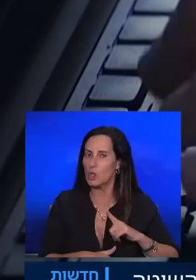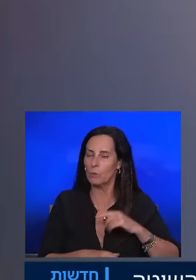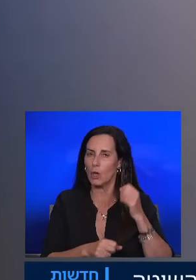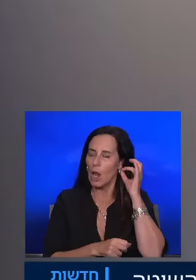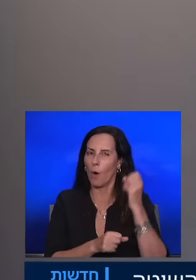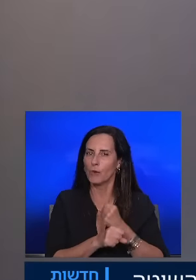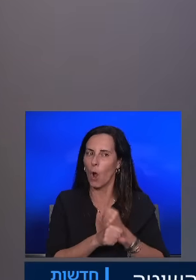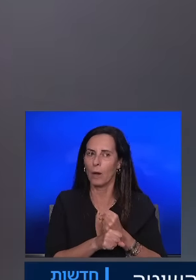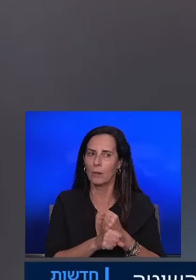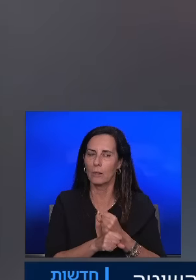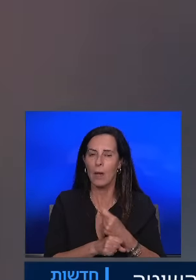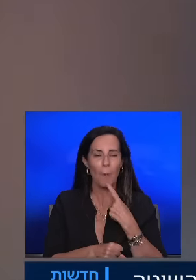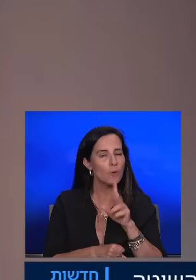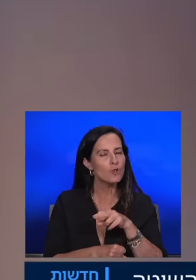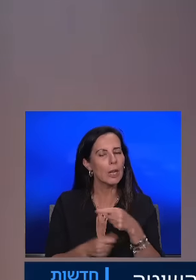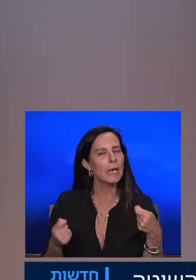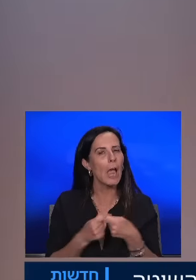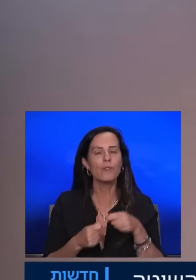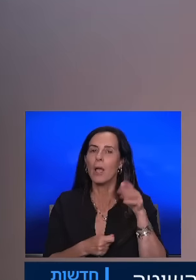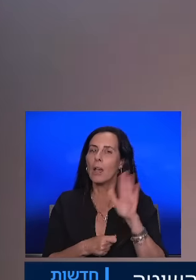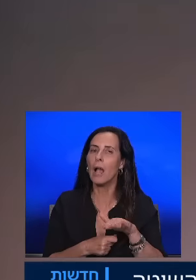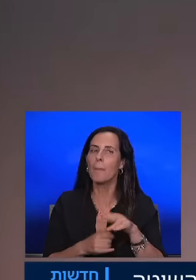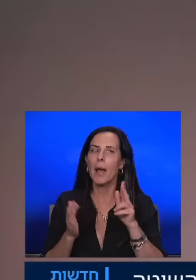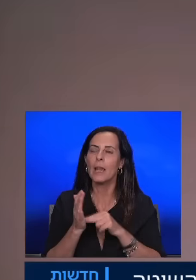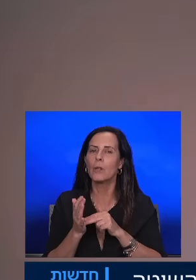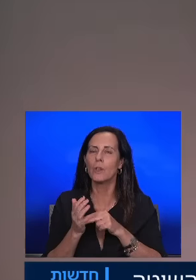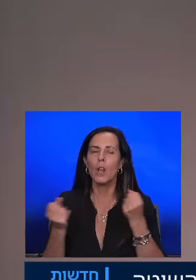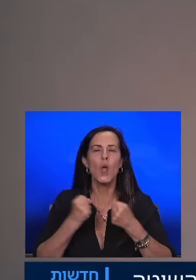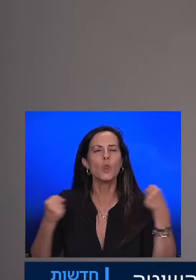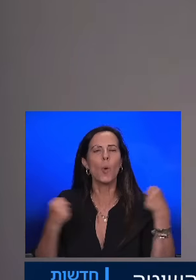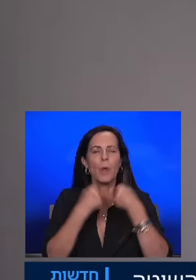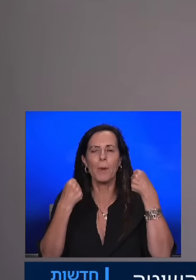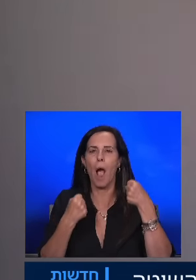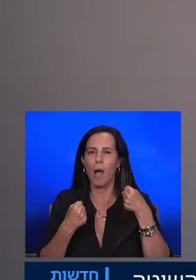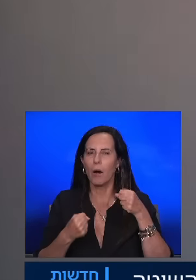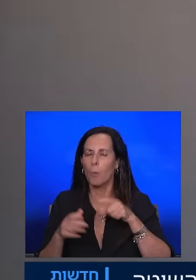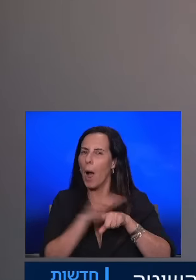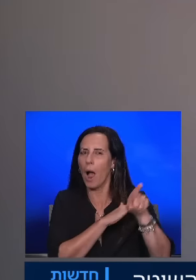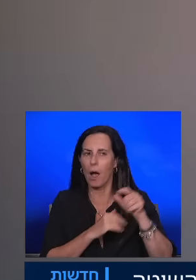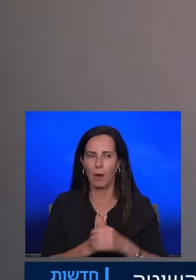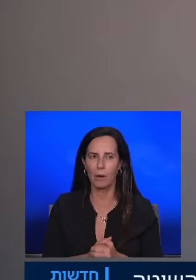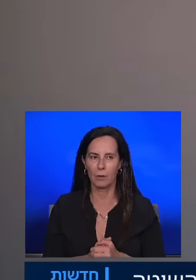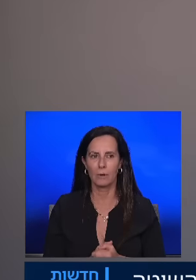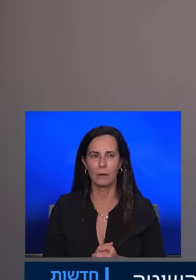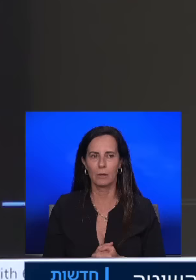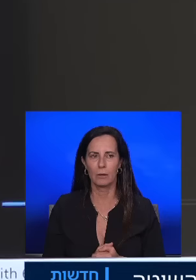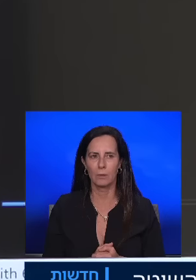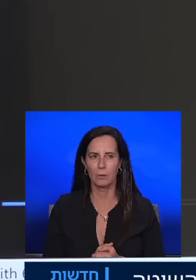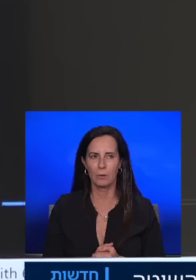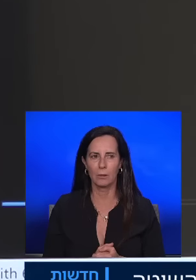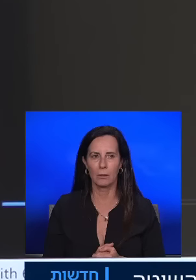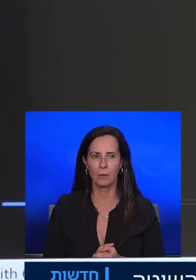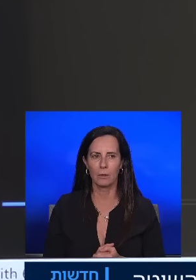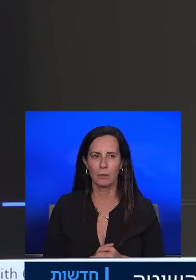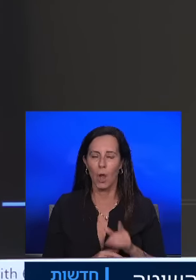עובדות, ורמזו שיש להם קשר גם לתאונת פגע וברח שמישל היה מעורב בה. יאו, זה דפוק אני! ולא